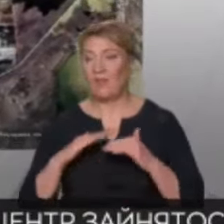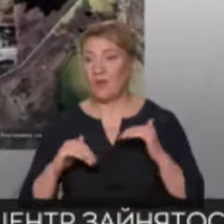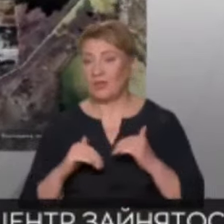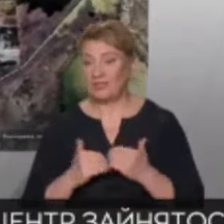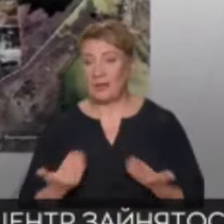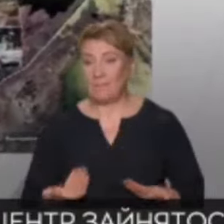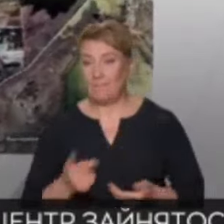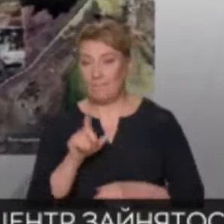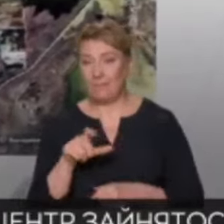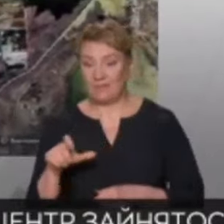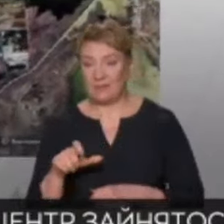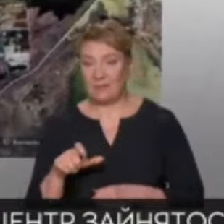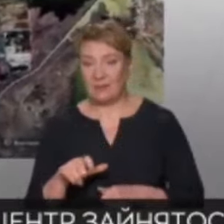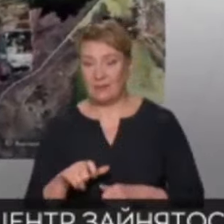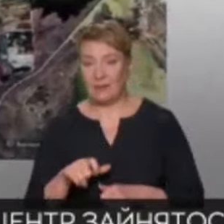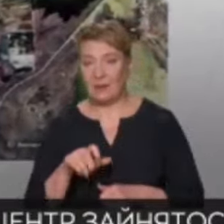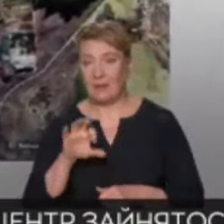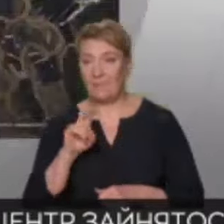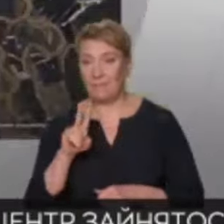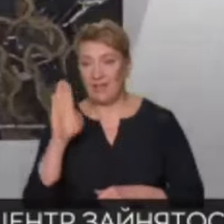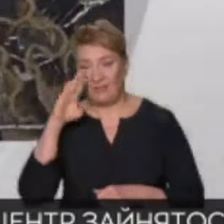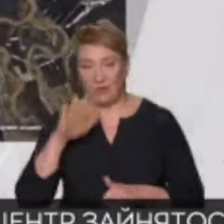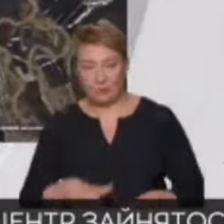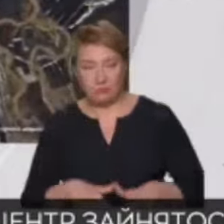місцеві стверджують, що пік повені ще попереду, ще не все витекло.